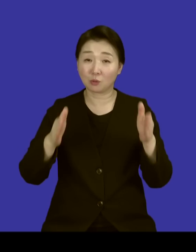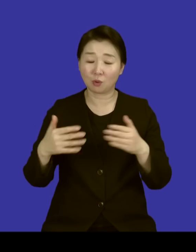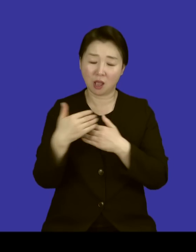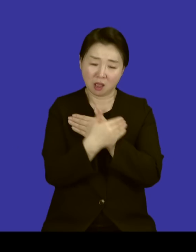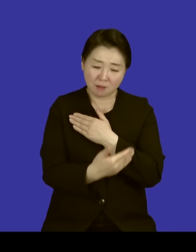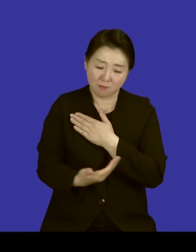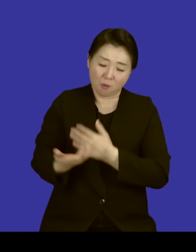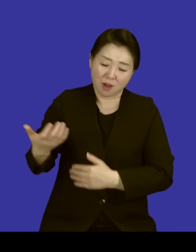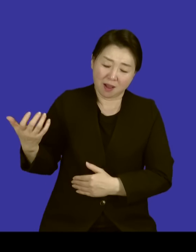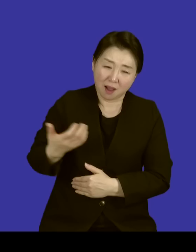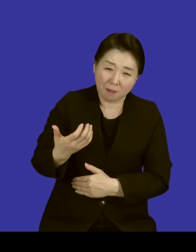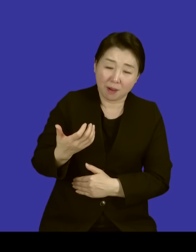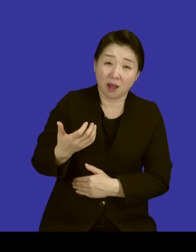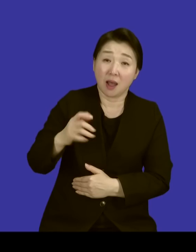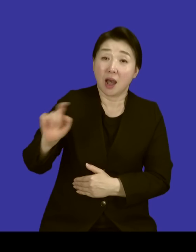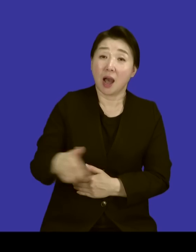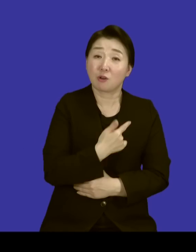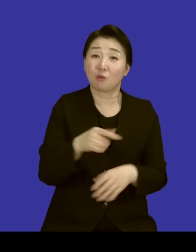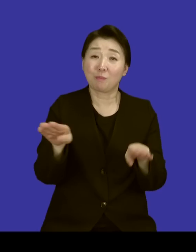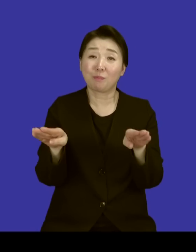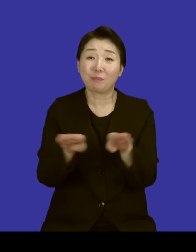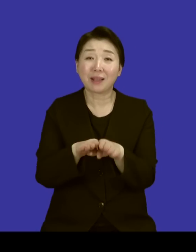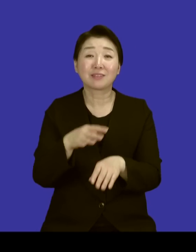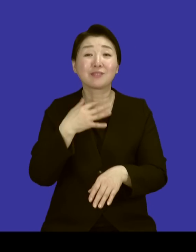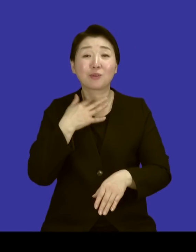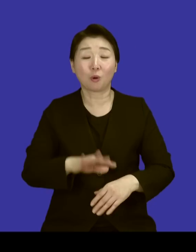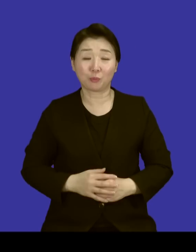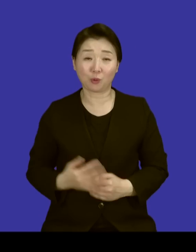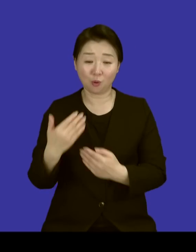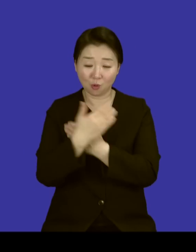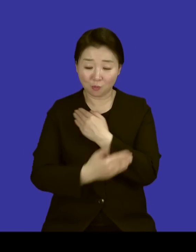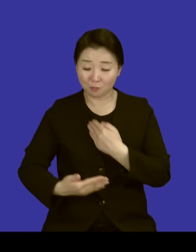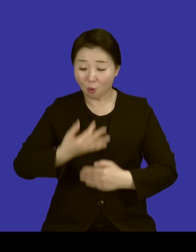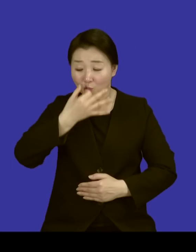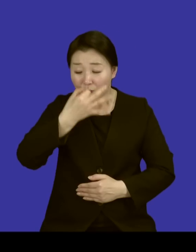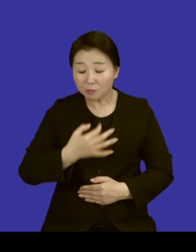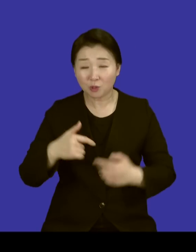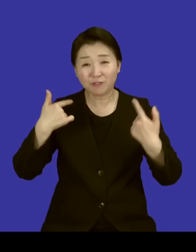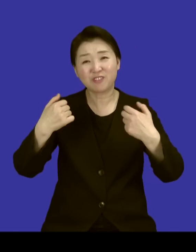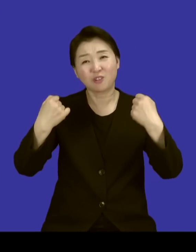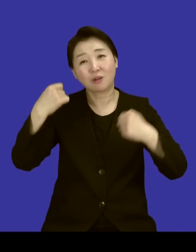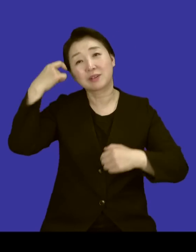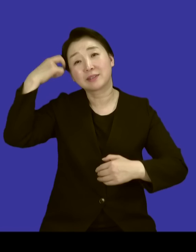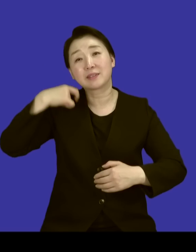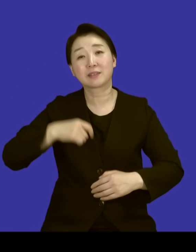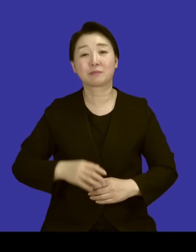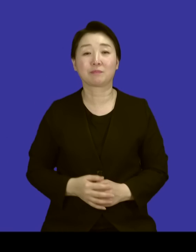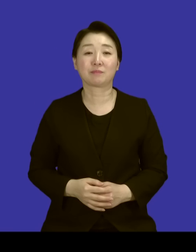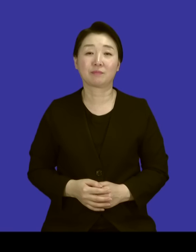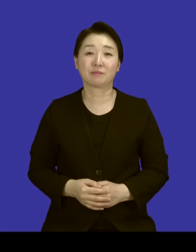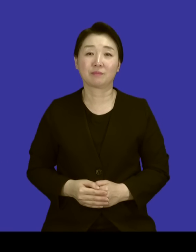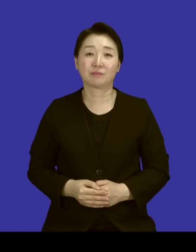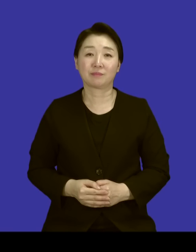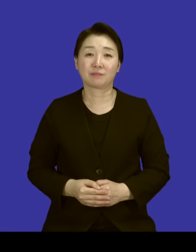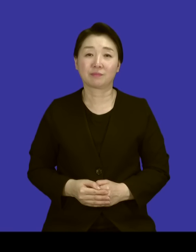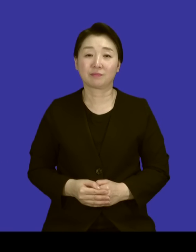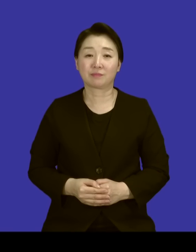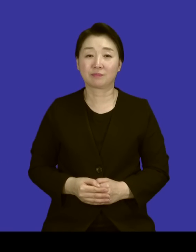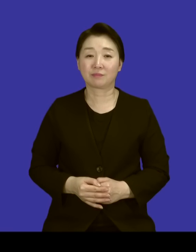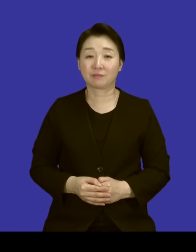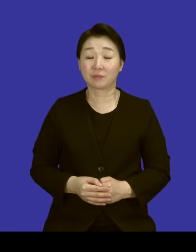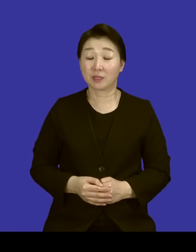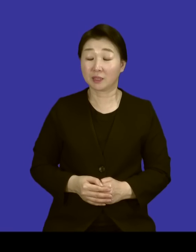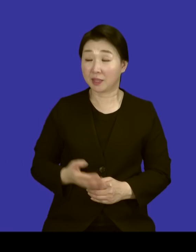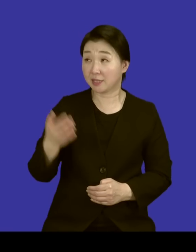아파서 하루도 빠진 적이 없어요. 아, 네, 몸이 힘든데 항상 건강한 느낌? 예. 네, 그리고 제가